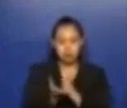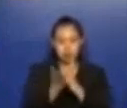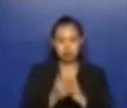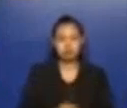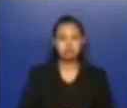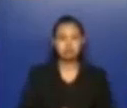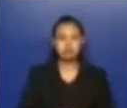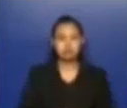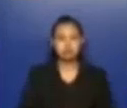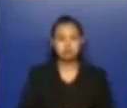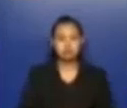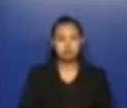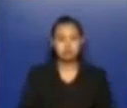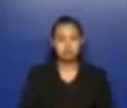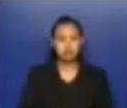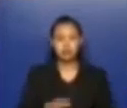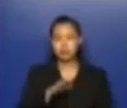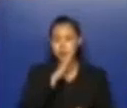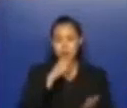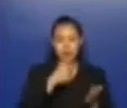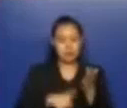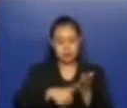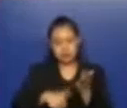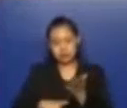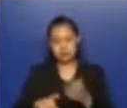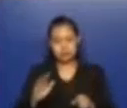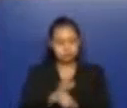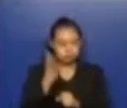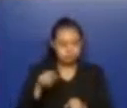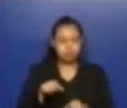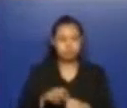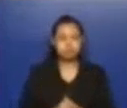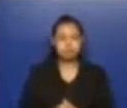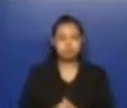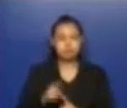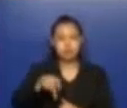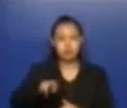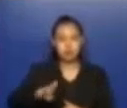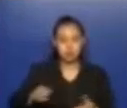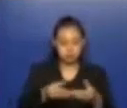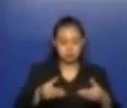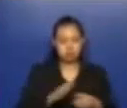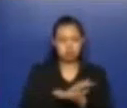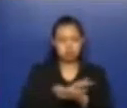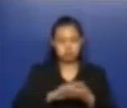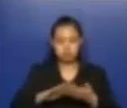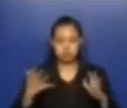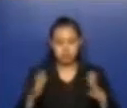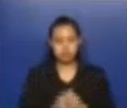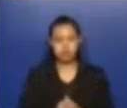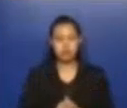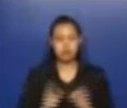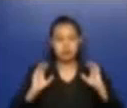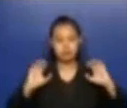ติมเข้าไปอีกครับเมื่อภาษีไม่สมบูรณ์พ.ร.บ.ภาษีที่ดินและสิ่งปลูกสร้างไม่สมบูรณ์ทำให้รัฐบา